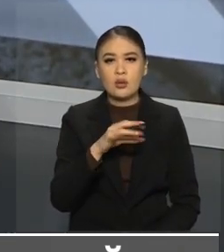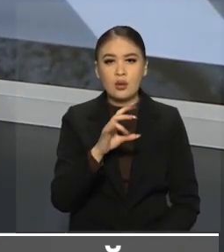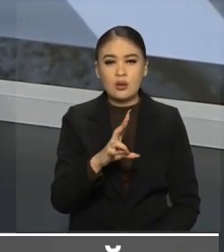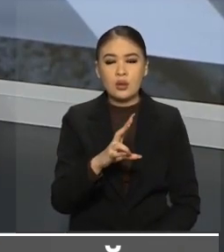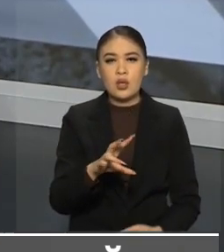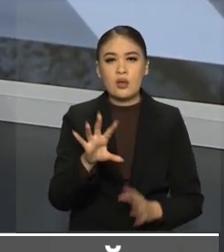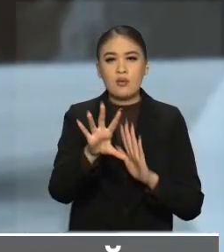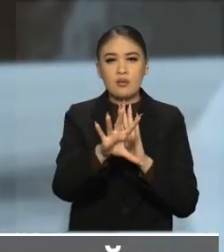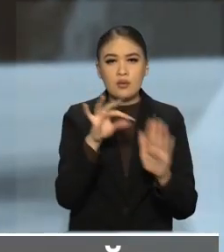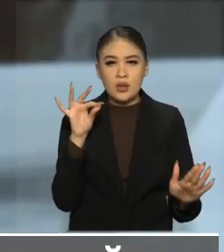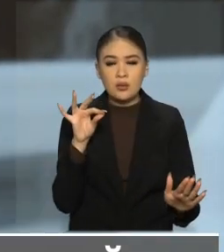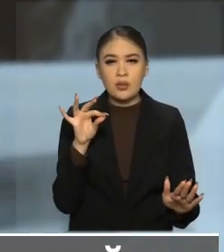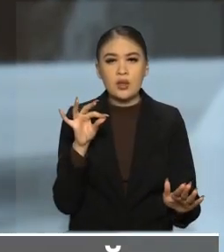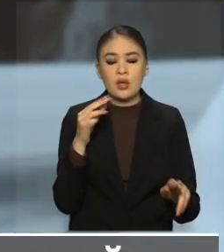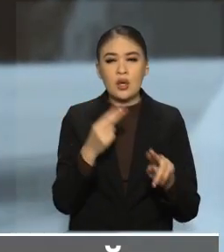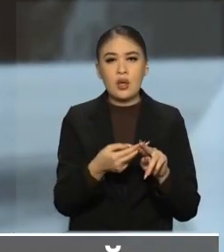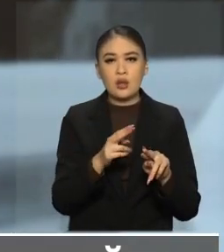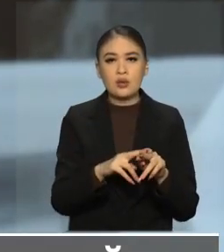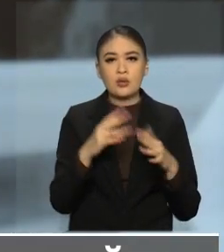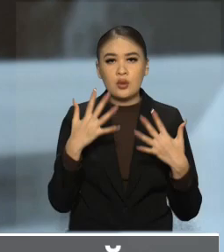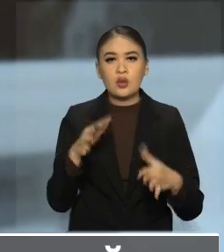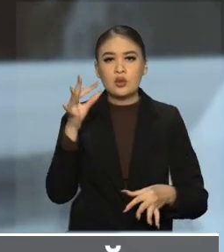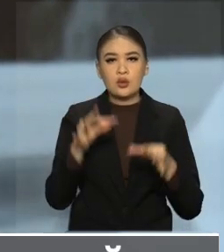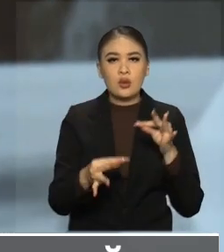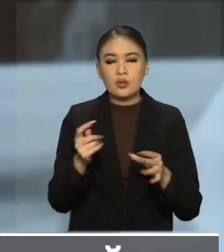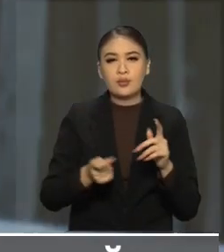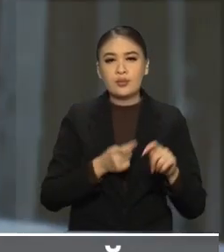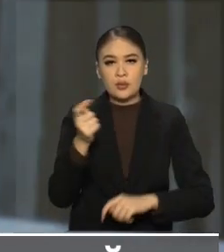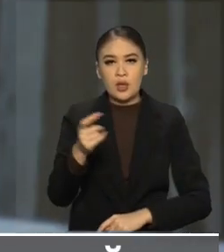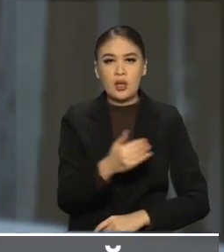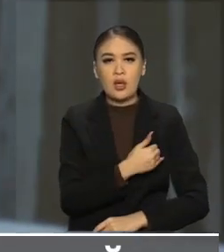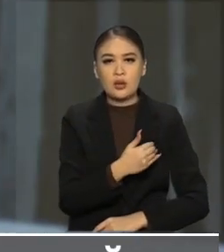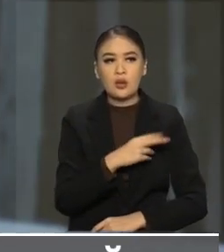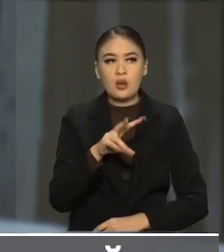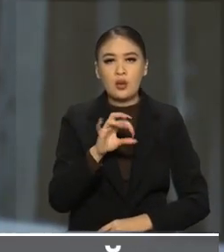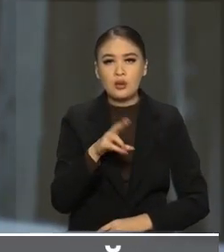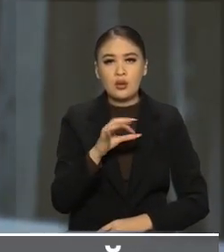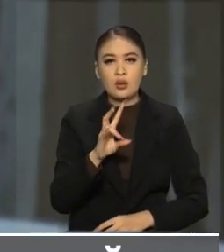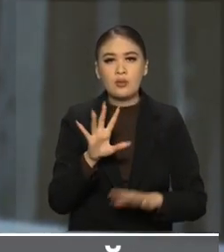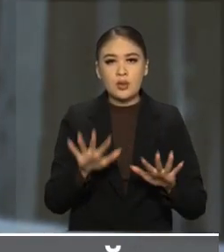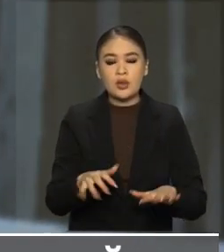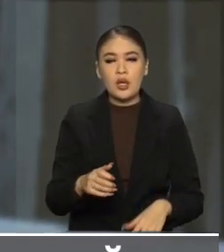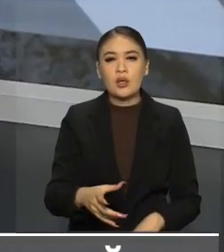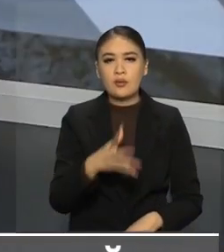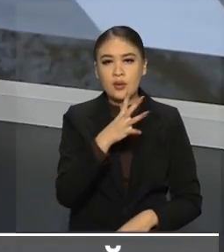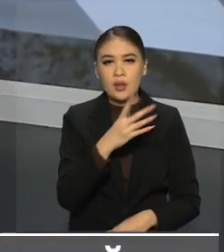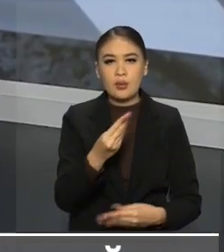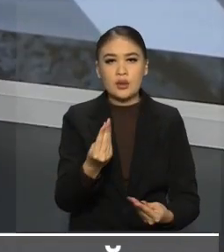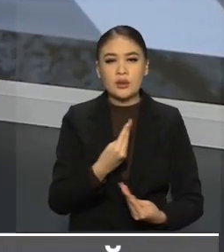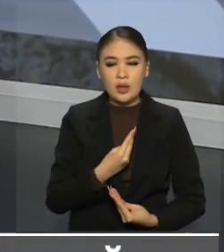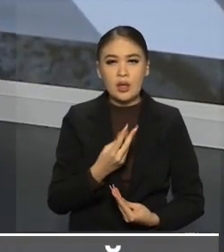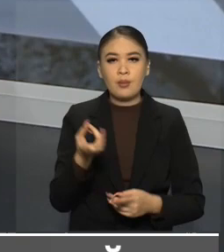емес. Сосын Лондонның сотына береміз деген ойымыз бар. Серік Байсейітұлы, уақыт бөліп сұхбат